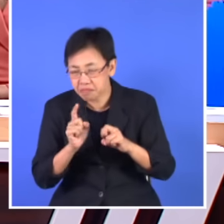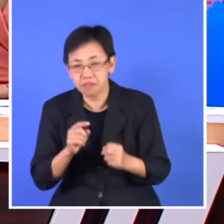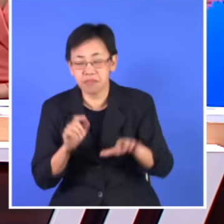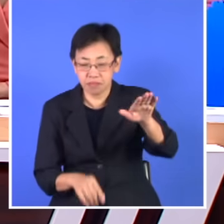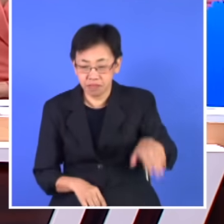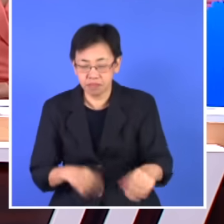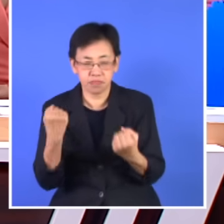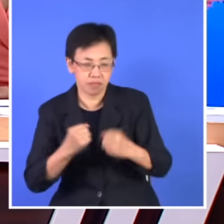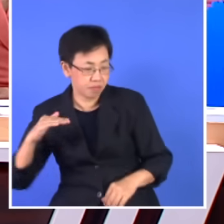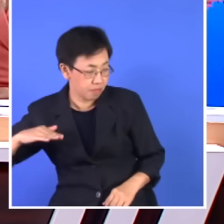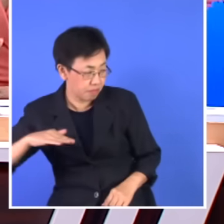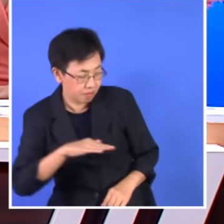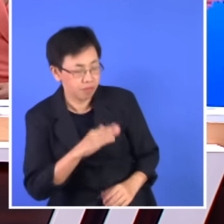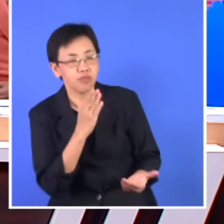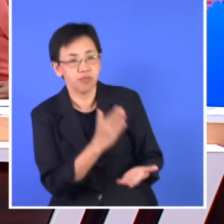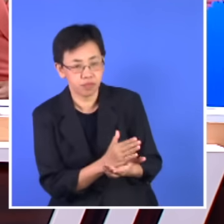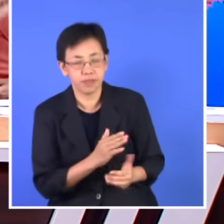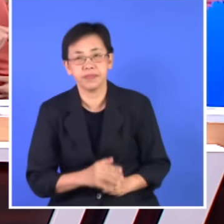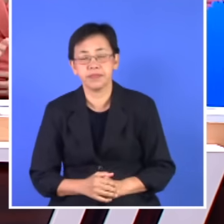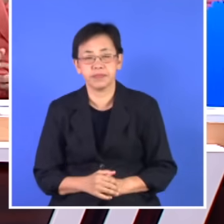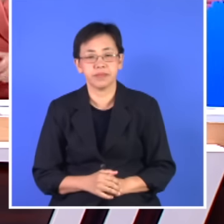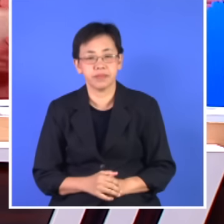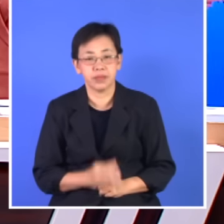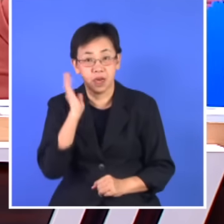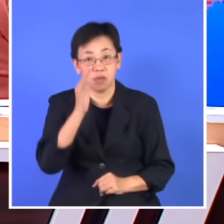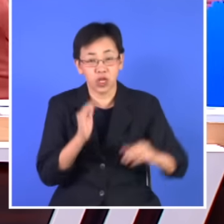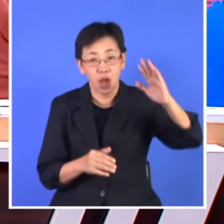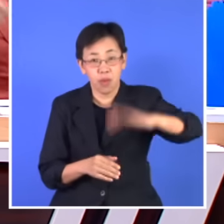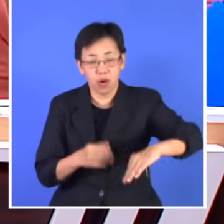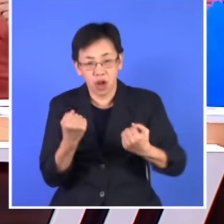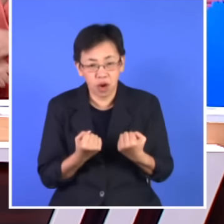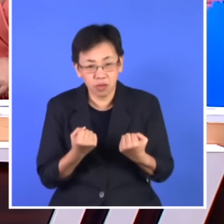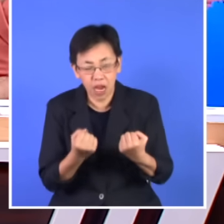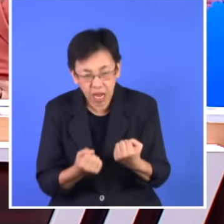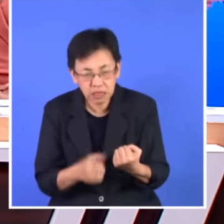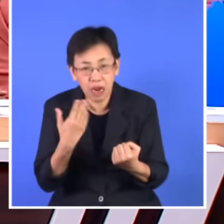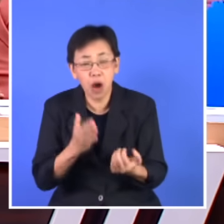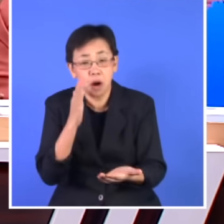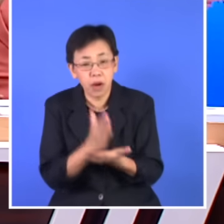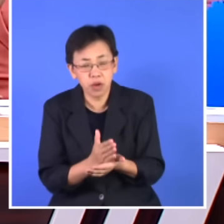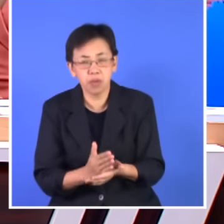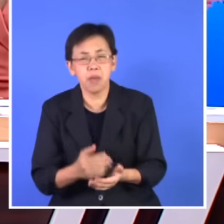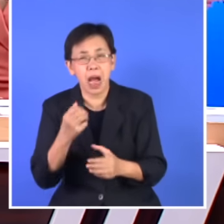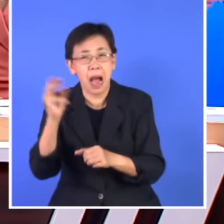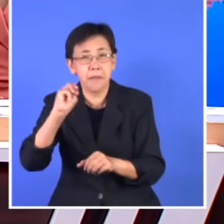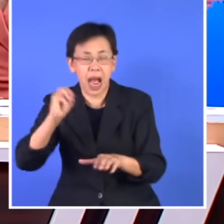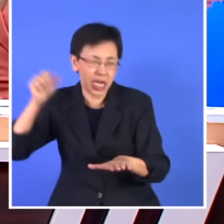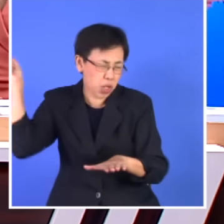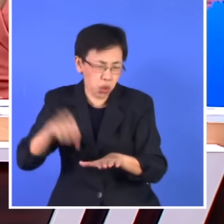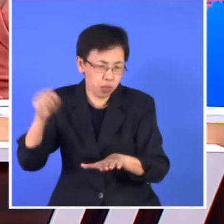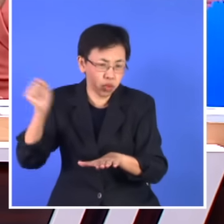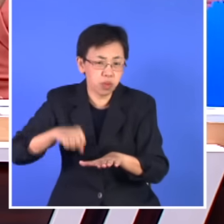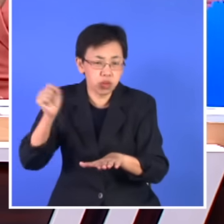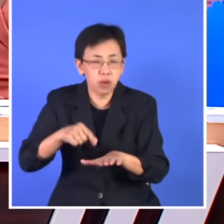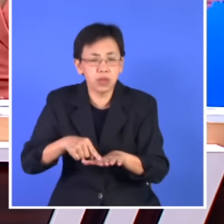เค้าก็จอดนะคะพอจอดปุ๊บใช้าที่โบกรถนี้เอาไม้ทุบรถเลยค่ะตีรถใหญ่เลยกลายเป็นว่าคนๆ